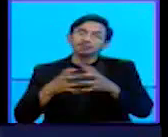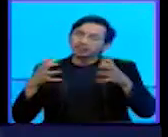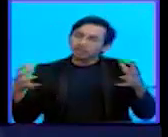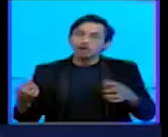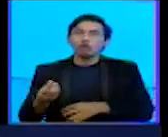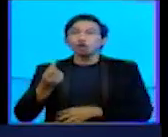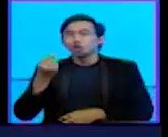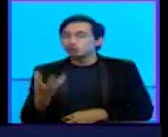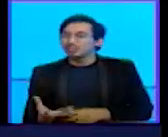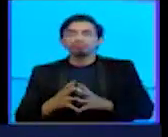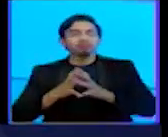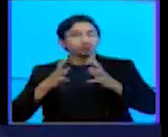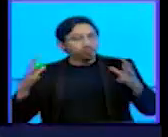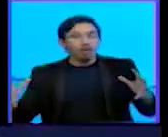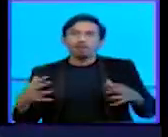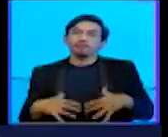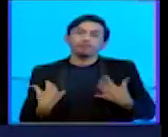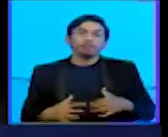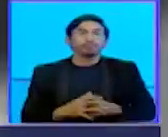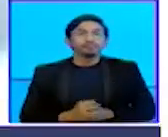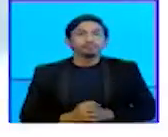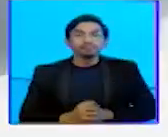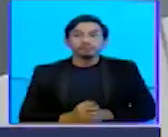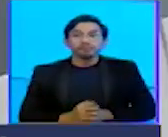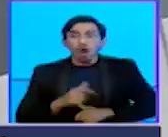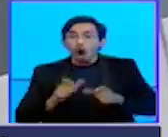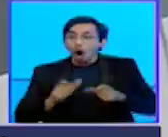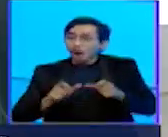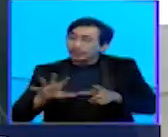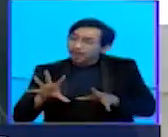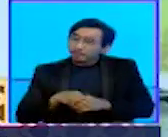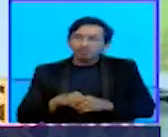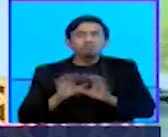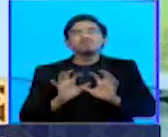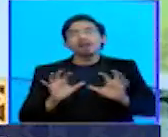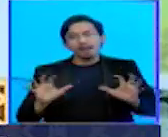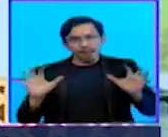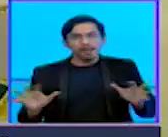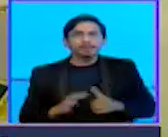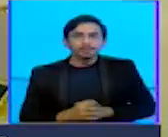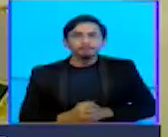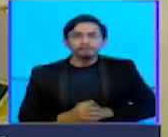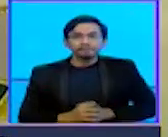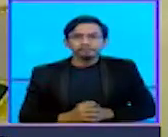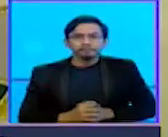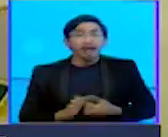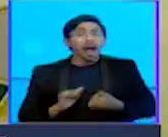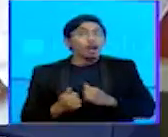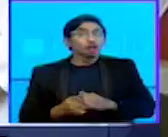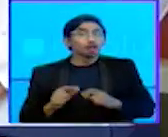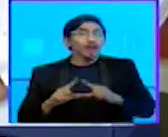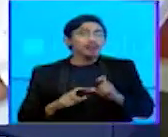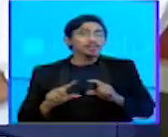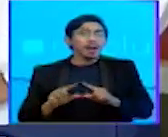juga lebih masif kan gitu kan, dan orang yang terlibat juga lebih banyak. Diketahui modus yang digunakan dalam kasus Asabri mirip dengan yang